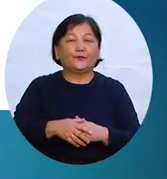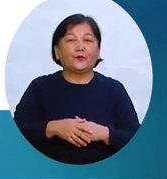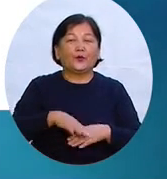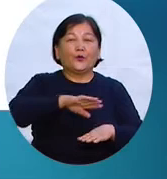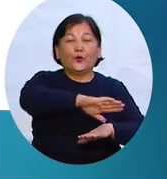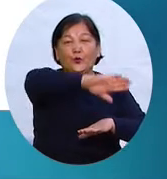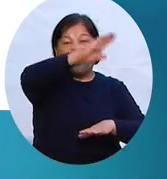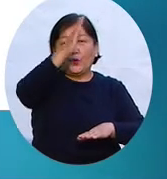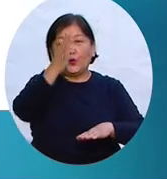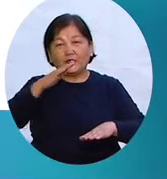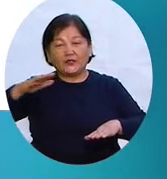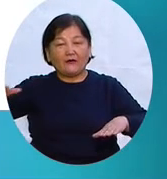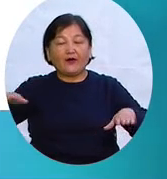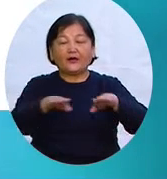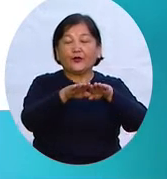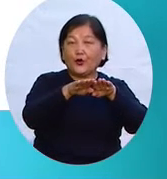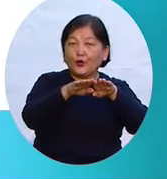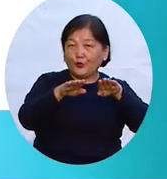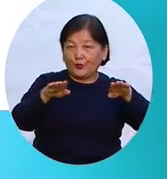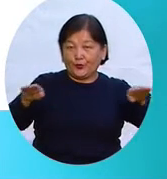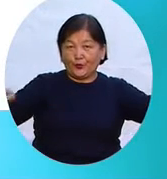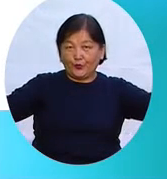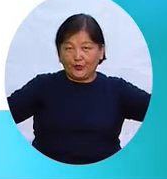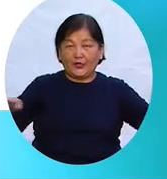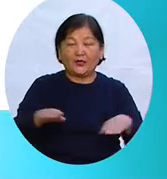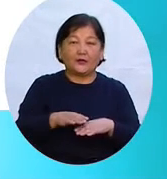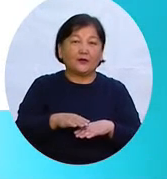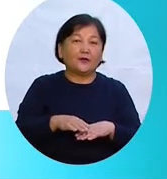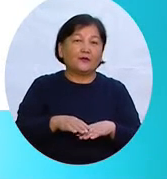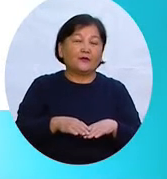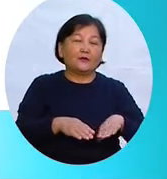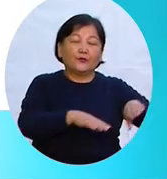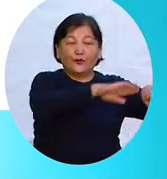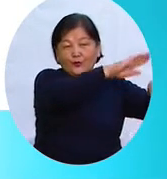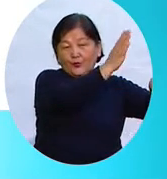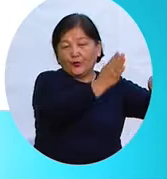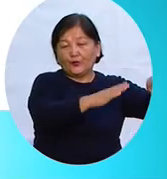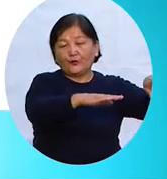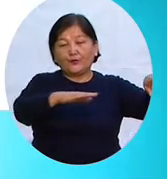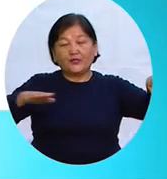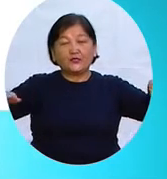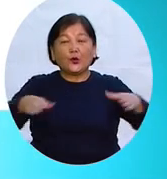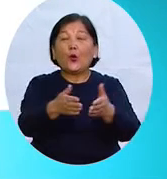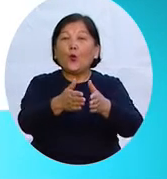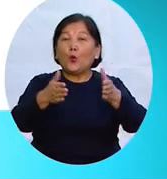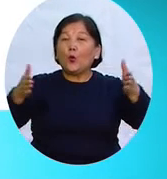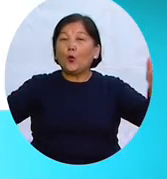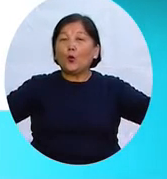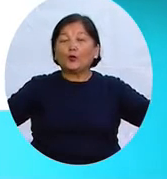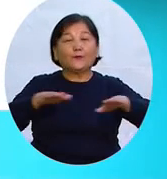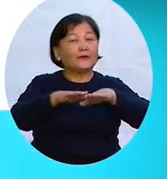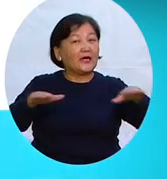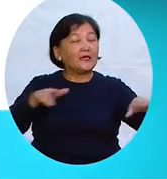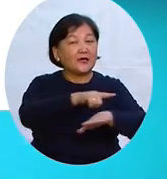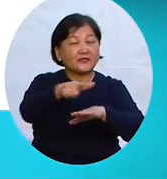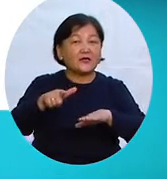Уул дава хот хор гүдгэр зэрэг өндрийн хэлбэлзэл баг уудам тэгш газар. За, шүлэг дээр